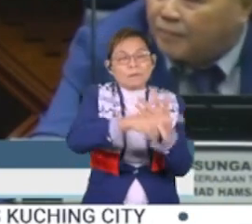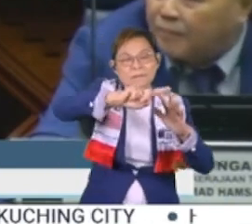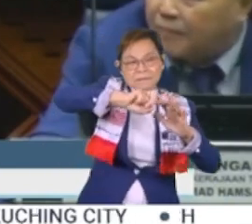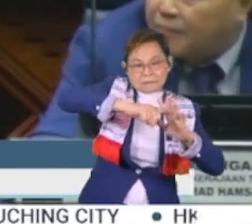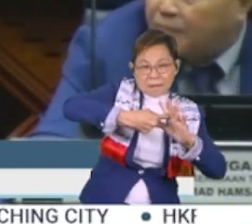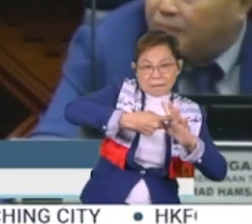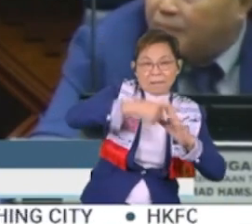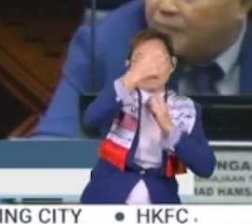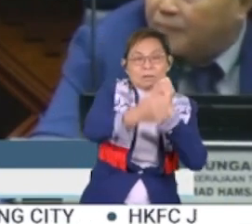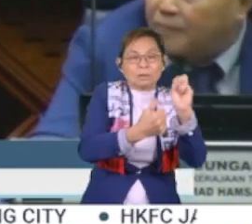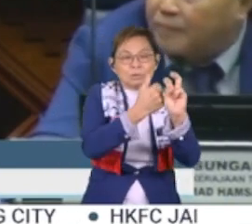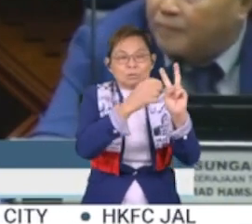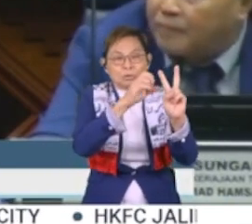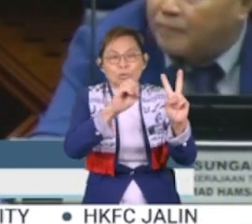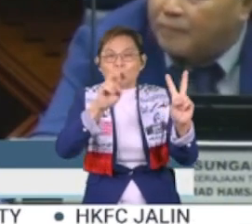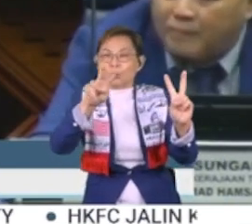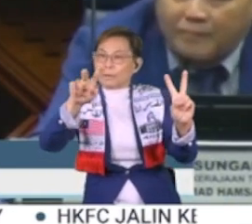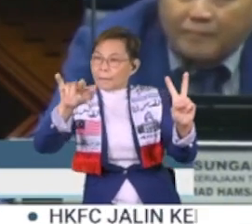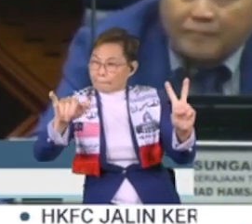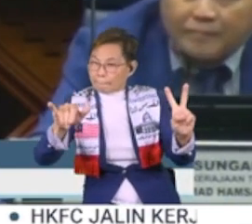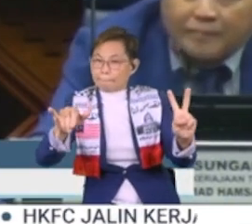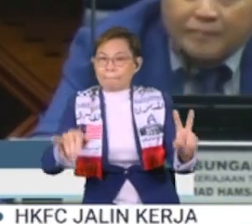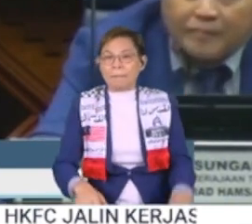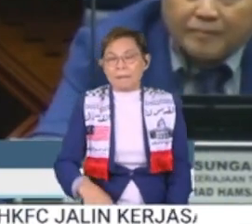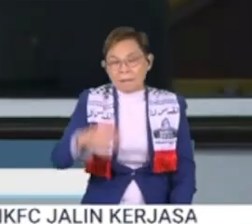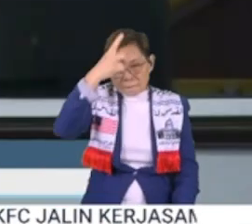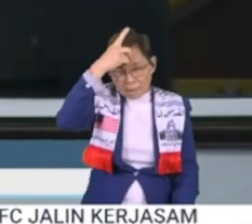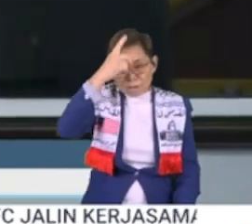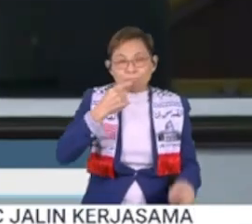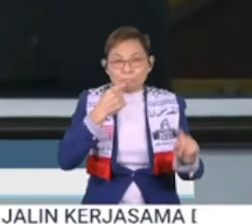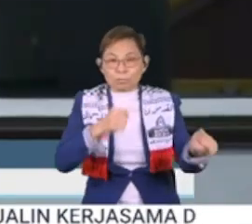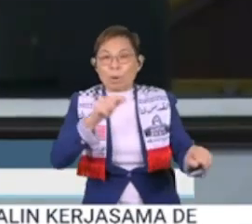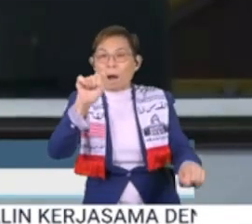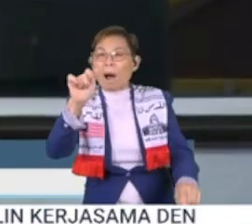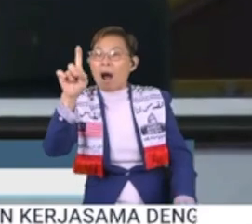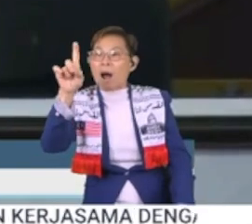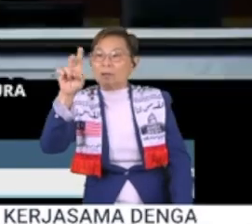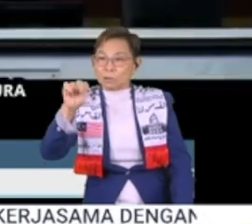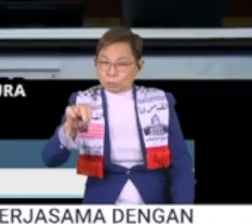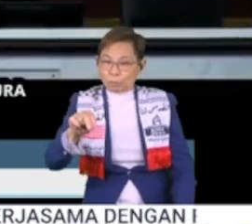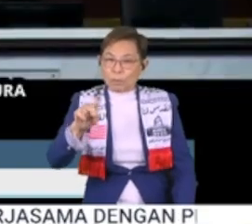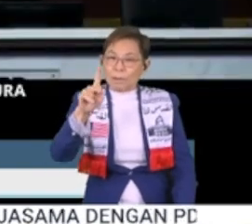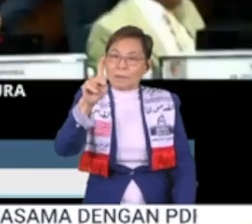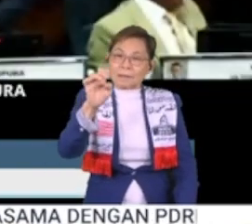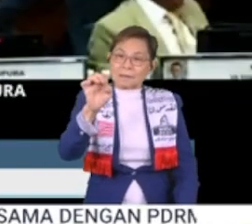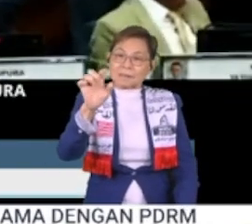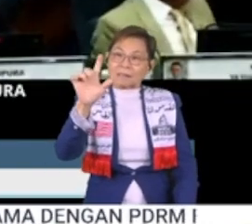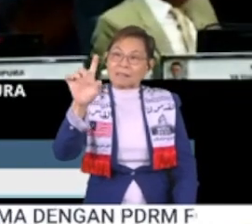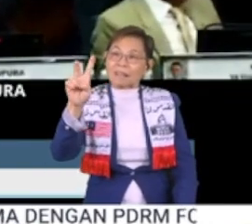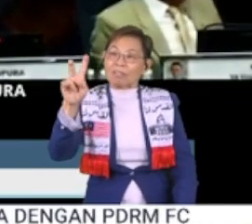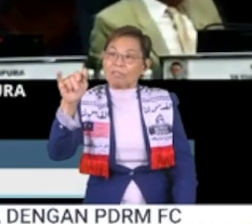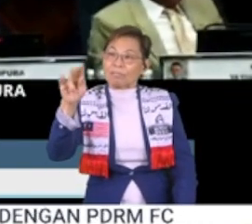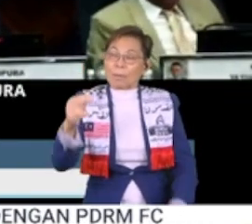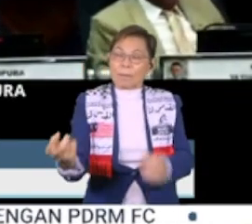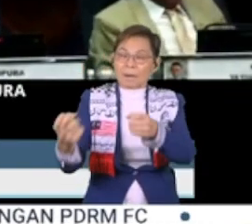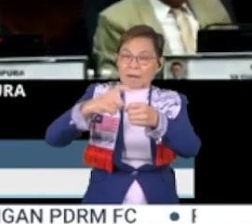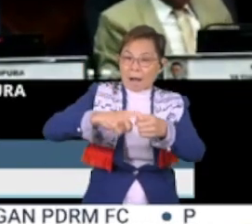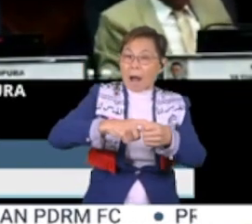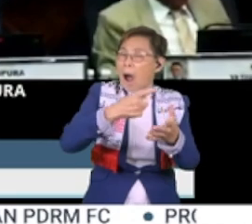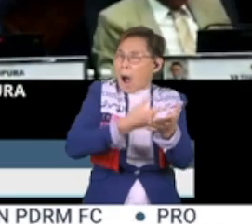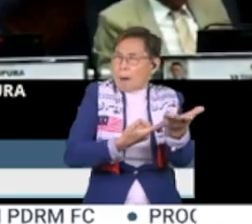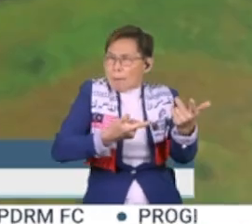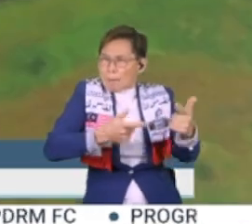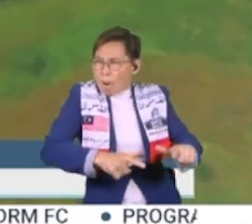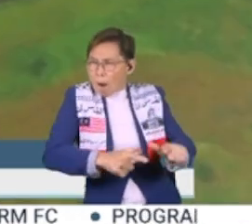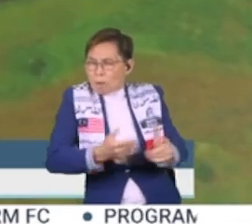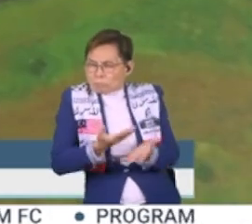tahun 2026 Datuk Limus menjawab soalan Adun ilopura Calvin chongket kunun mengenai status terkini